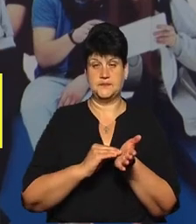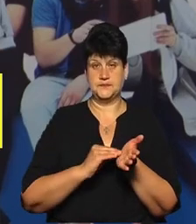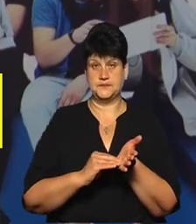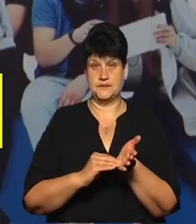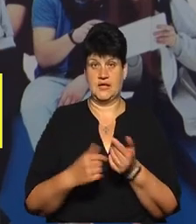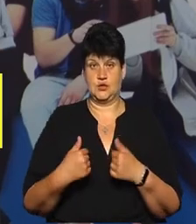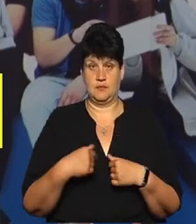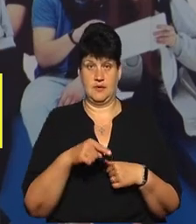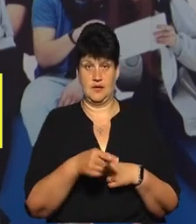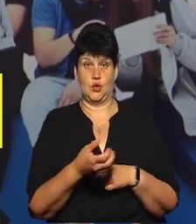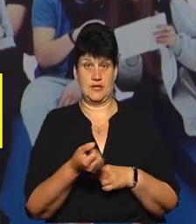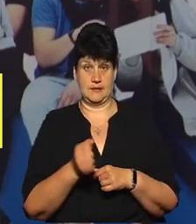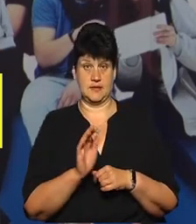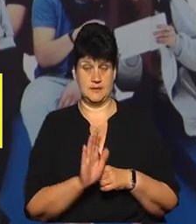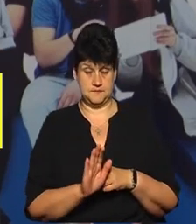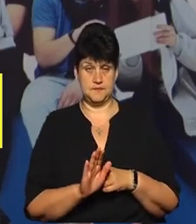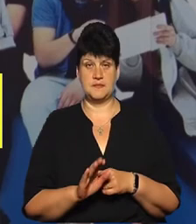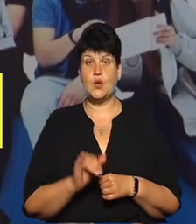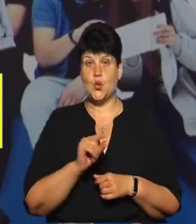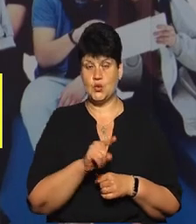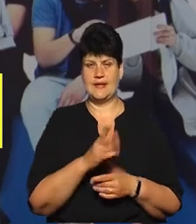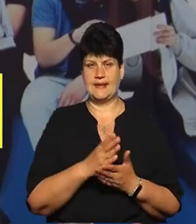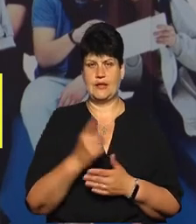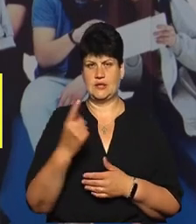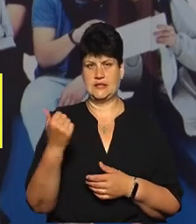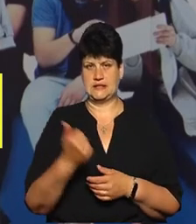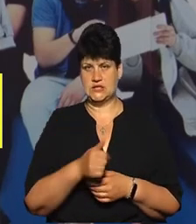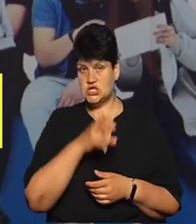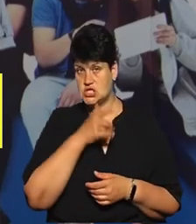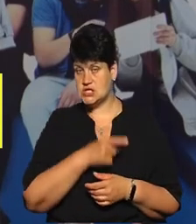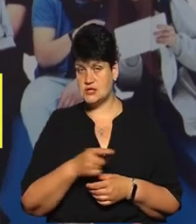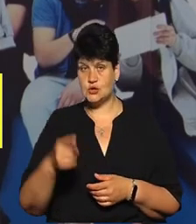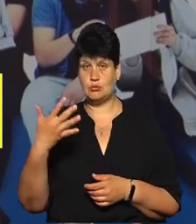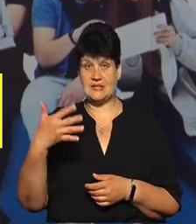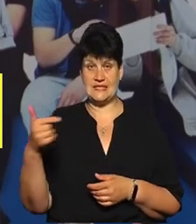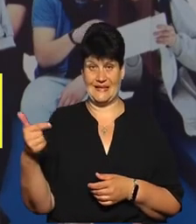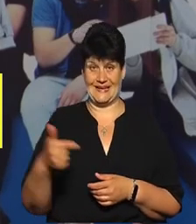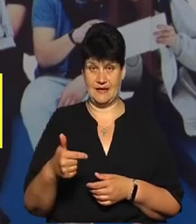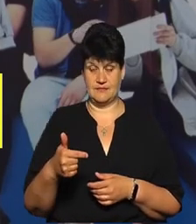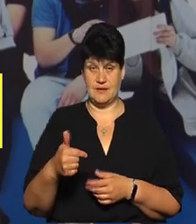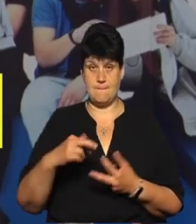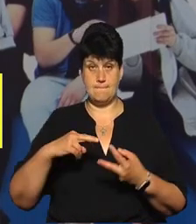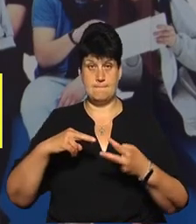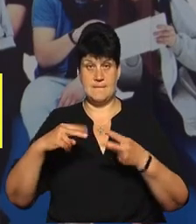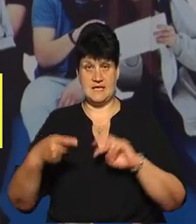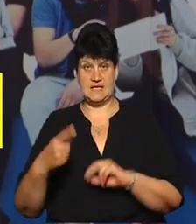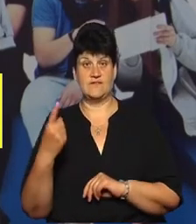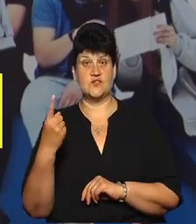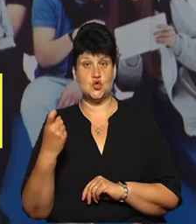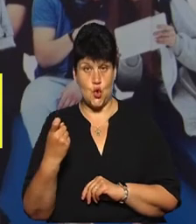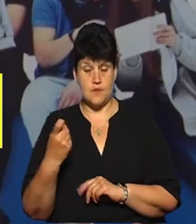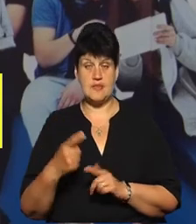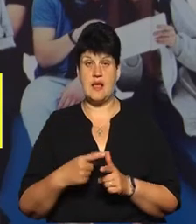їх отримали. А у них є тиждень часу для того, щоб 50 гривень перетворити в 100 або